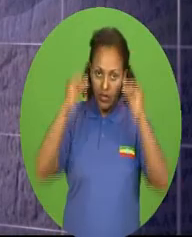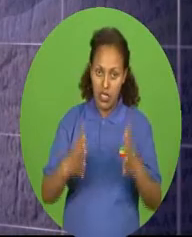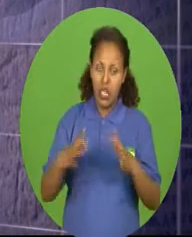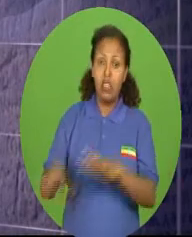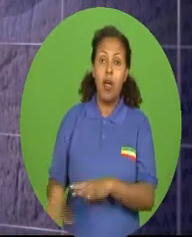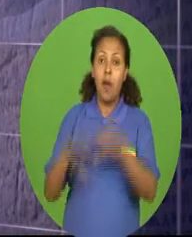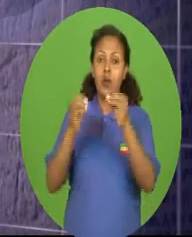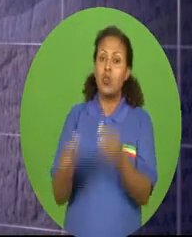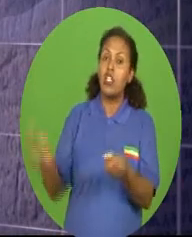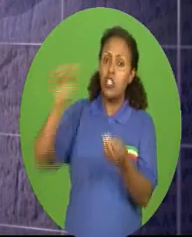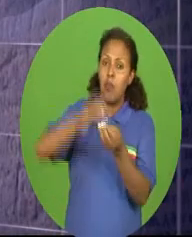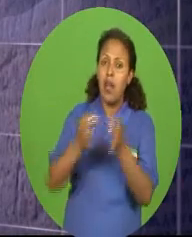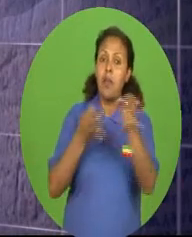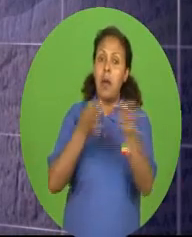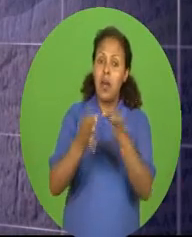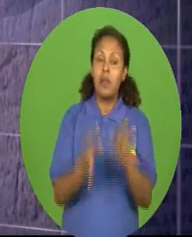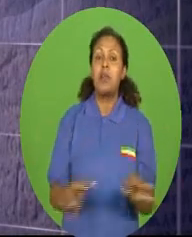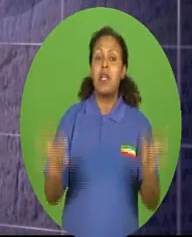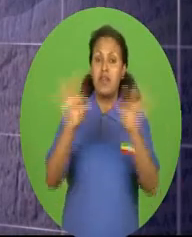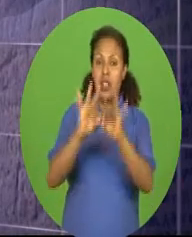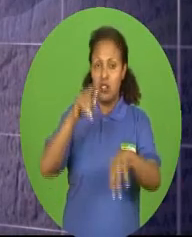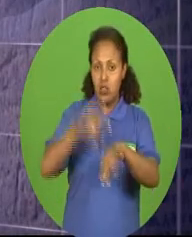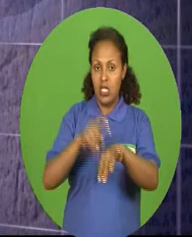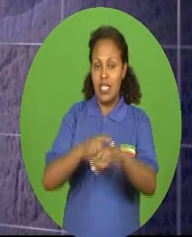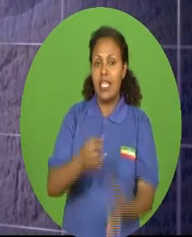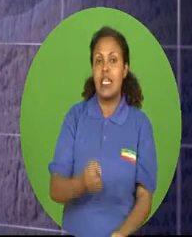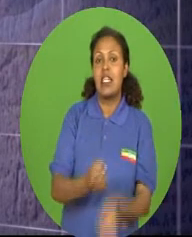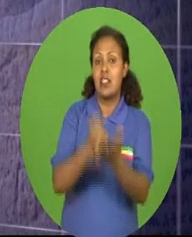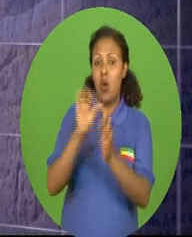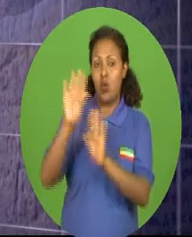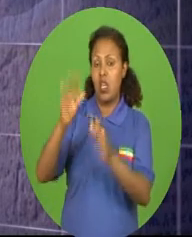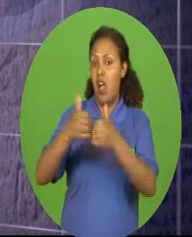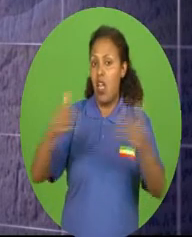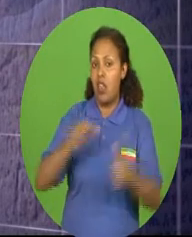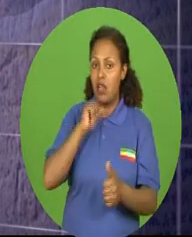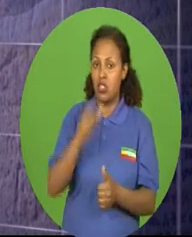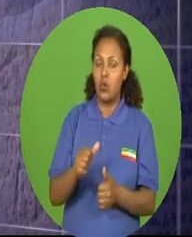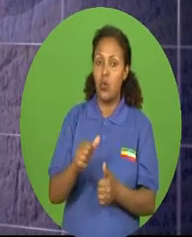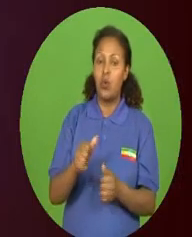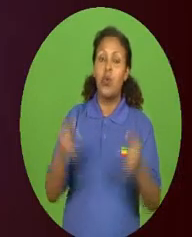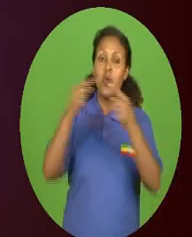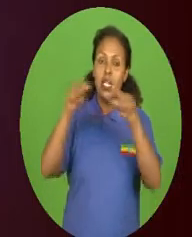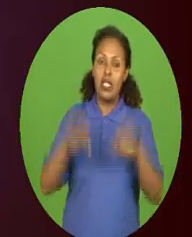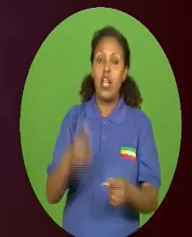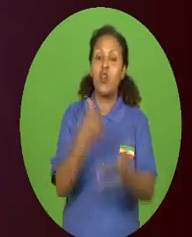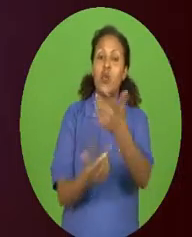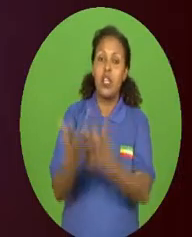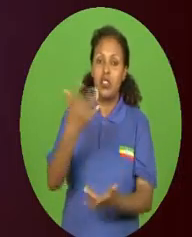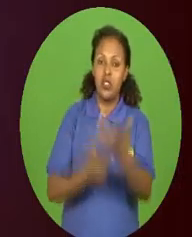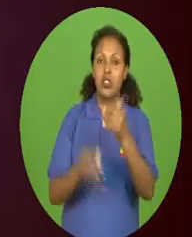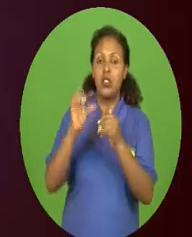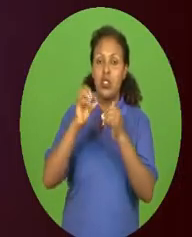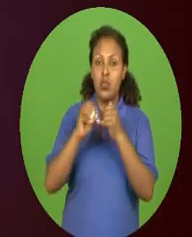እባክዎን መምህር ተማሪዎቹ ተጨማሪ ማብራሪያ በሚያሻቸው ጊዜ እገዛዎት አይለያቸው። ወደ